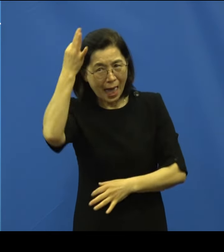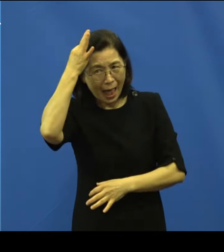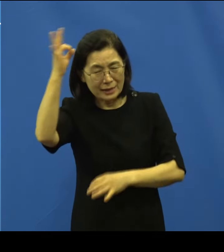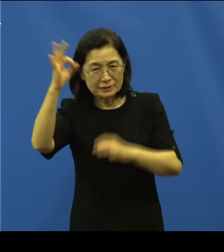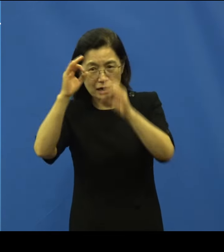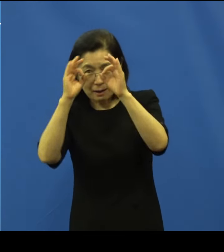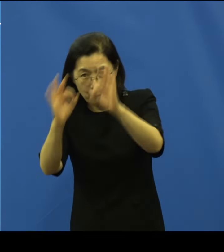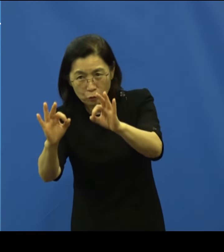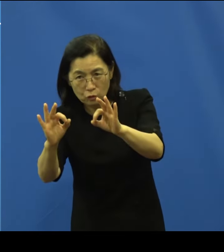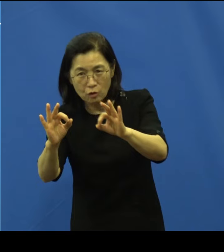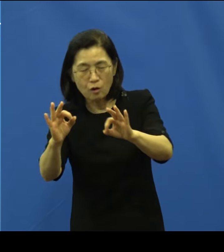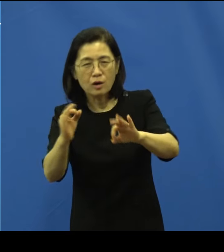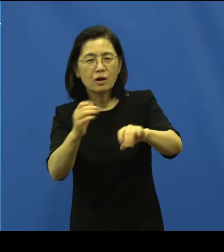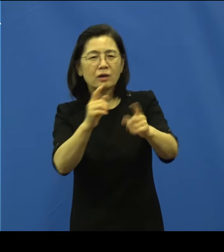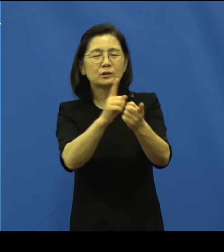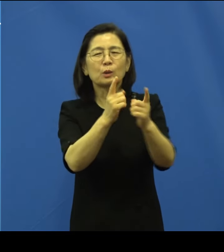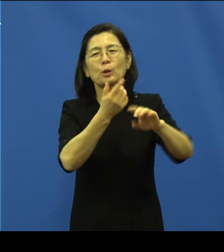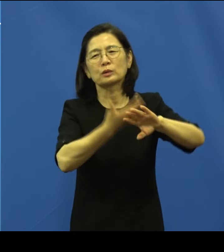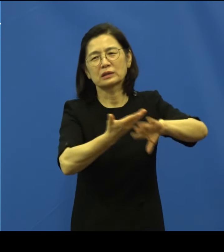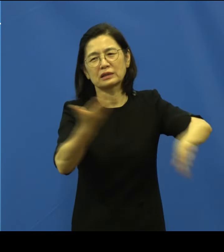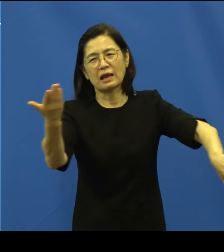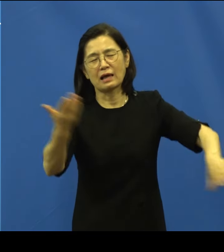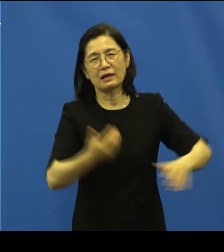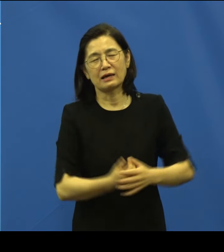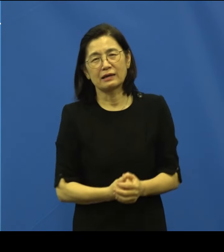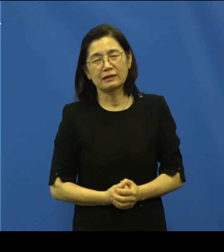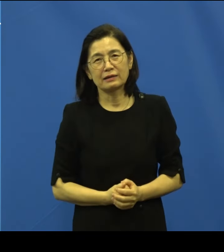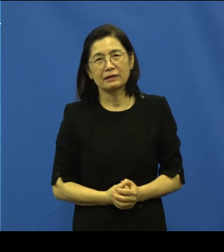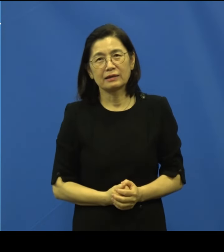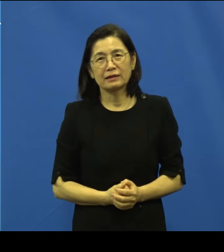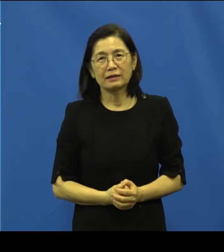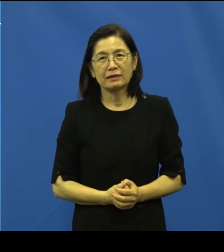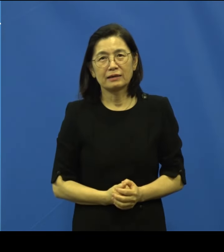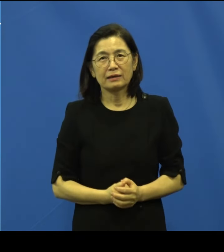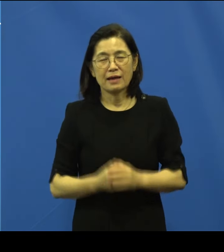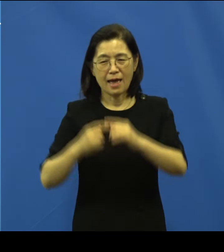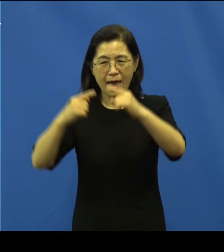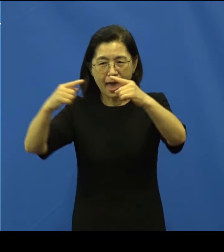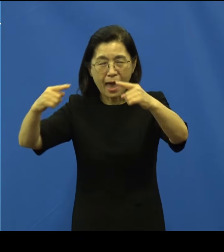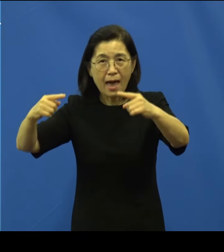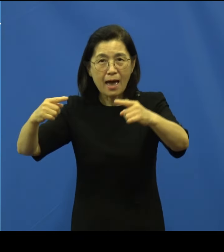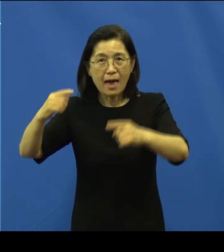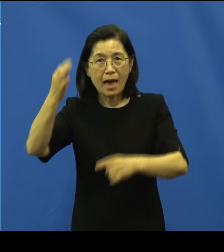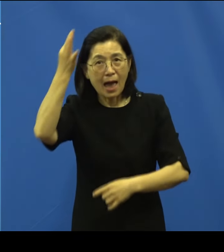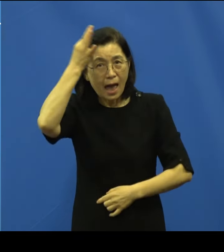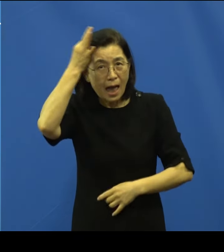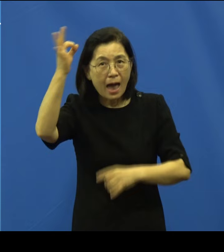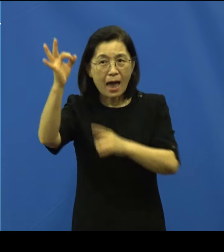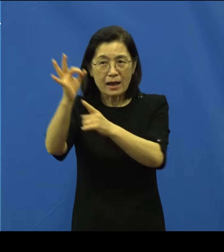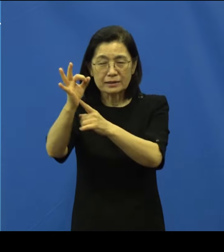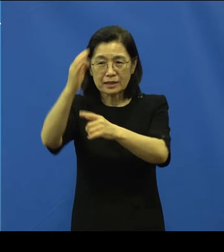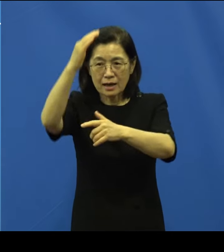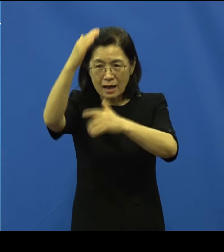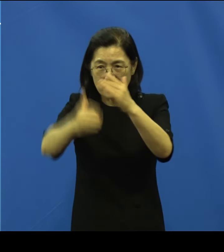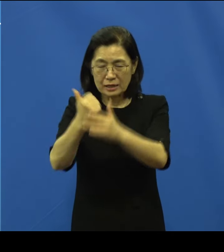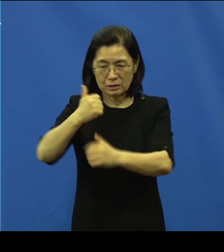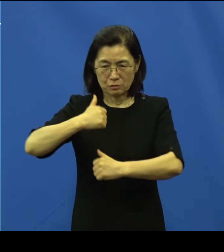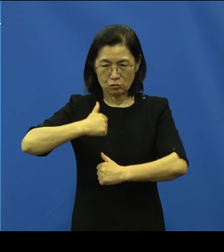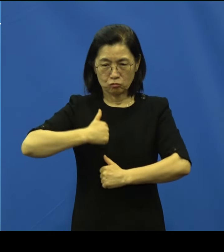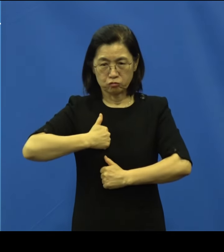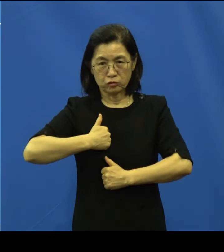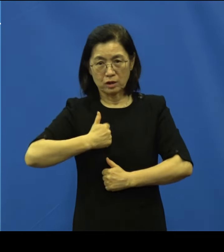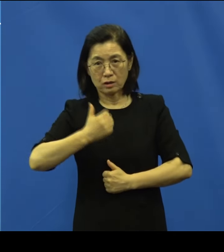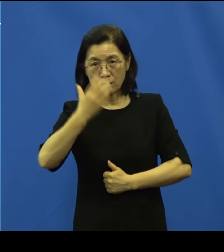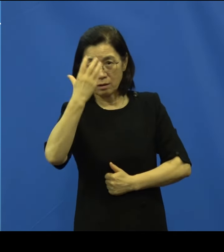사반은 둘러싸고 있는 아람 군대만 보고 떨고 있습니다. 엘리사는 불말과 불병거로 무장한 하나님의 군대가 자기를 둘러싸고